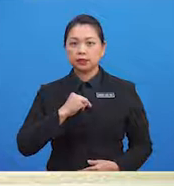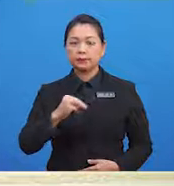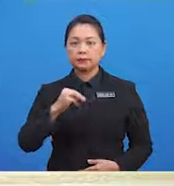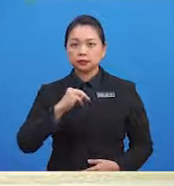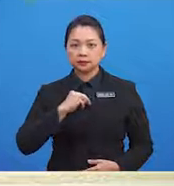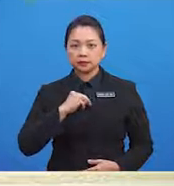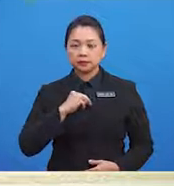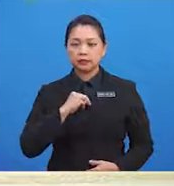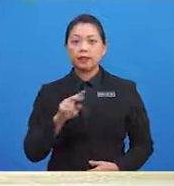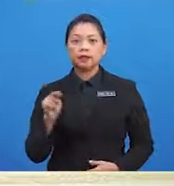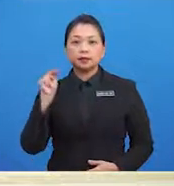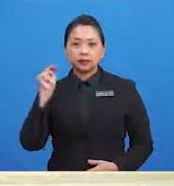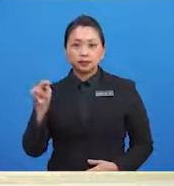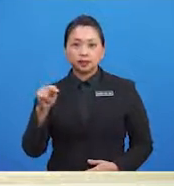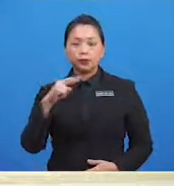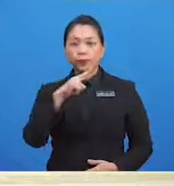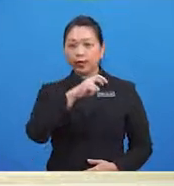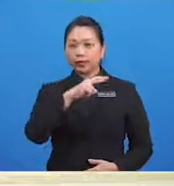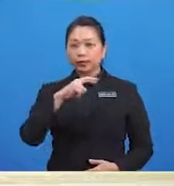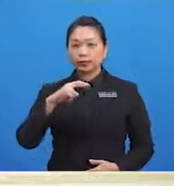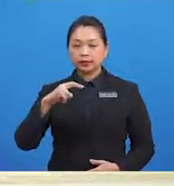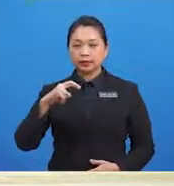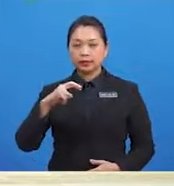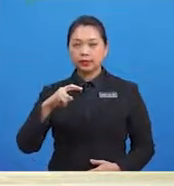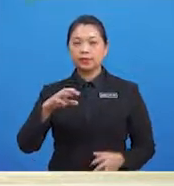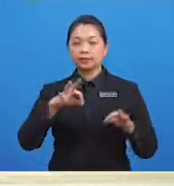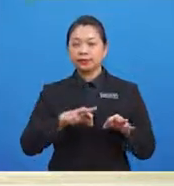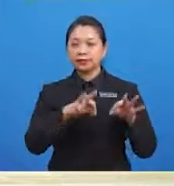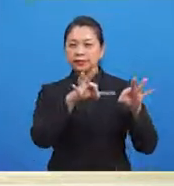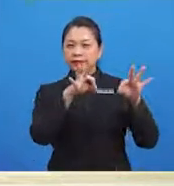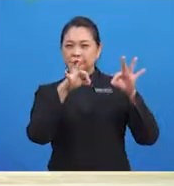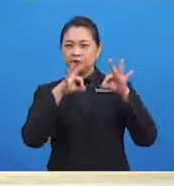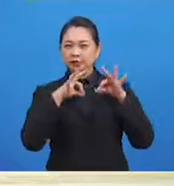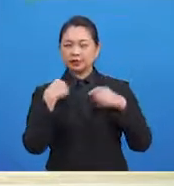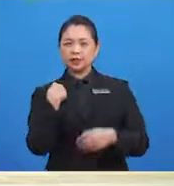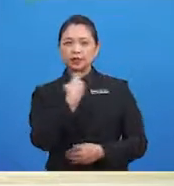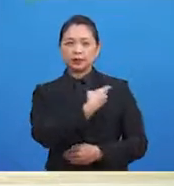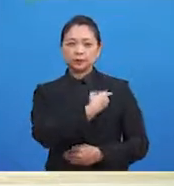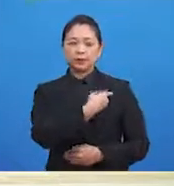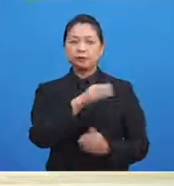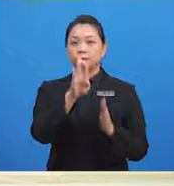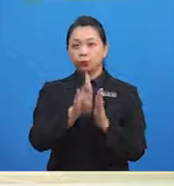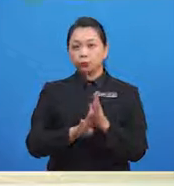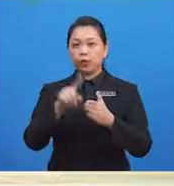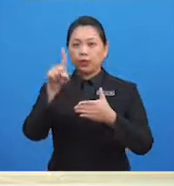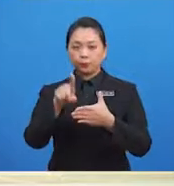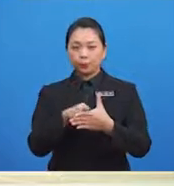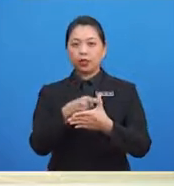masing-masing Conti virus cangkiti kita